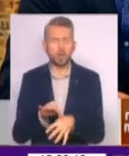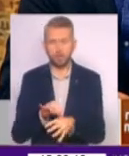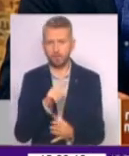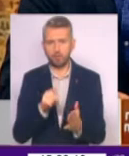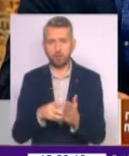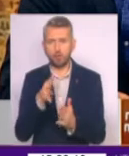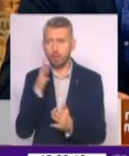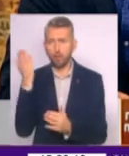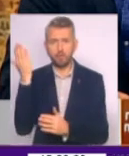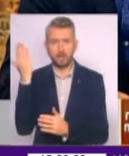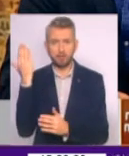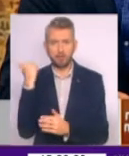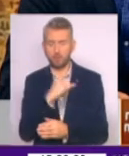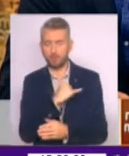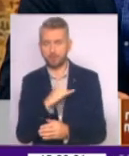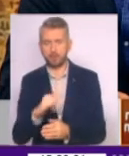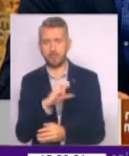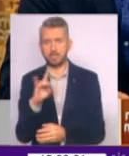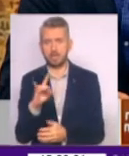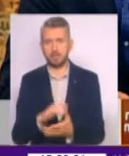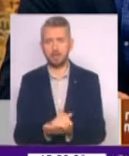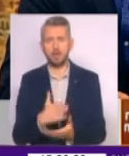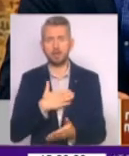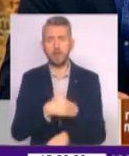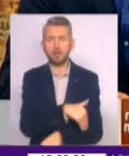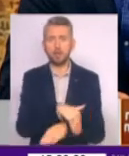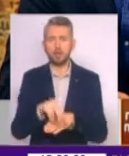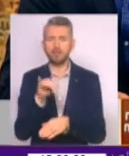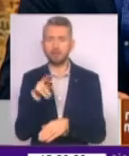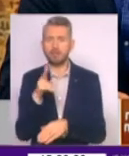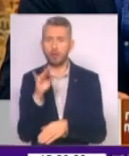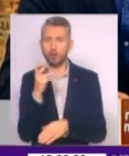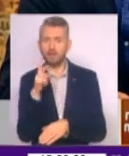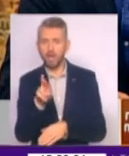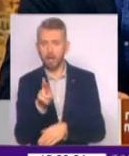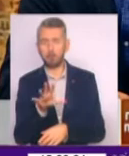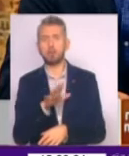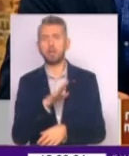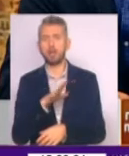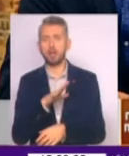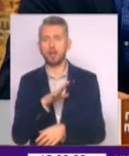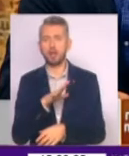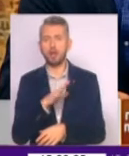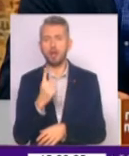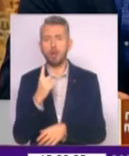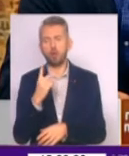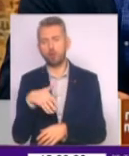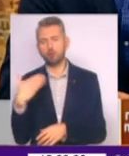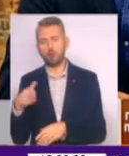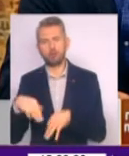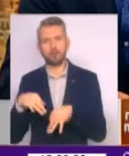времен советских времен. Наша вулиця Чистяковська була одностороннего